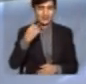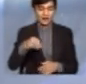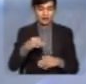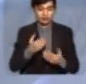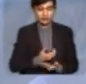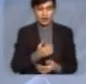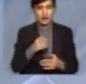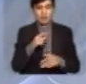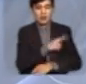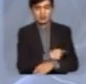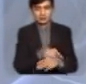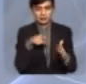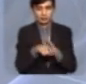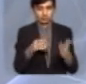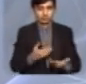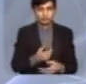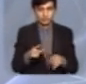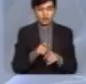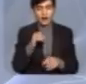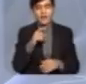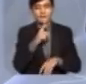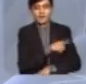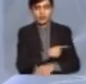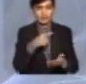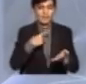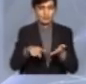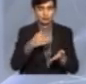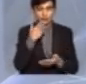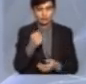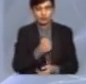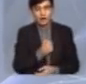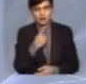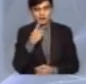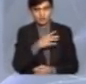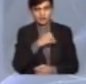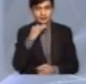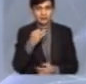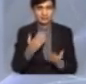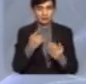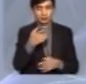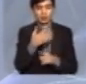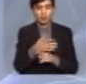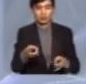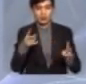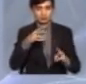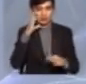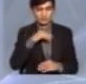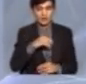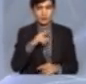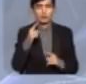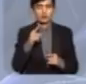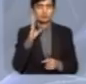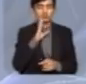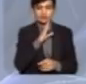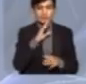городской больнице врачи и и не выписывают из жалости ведь иначе она окажется на улице почему даму